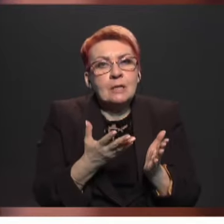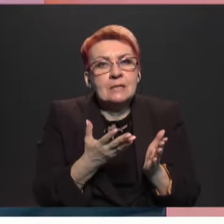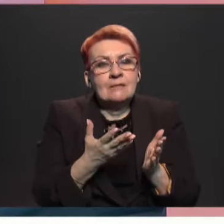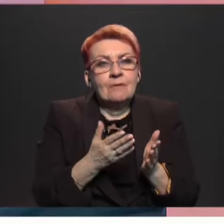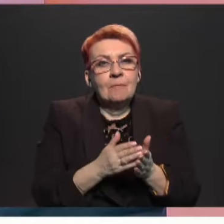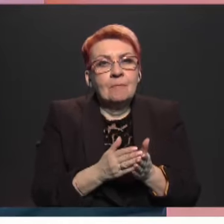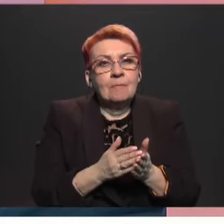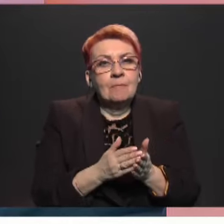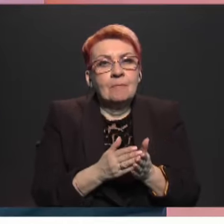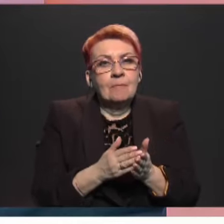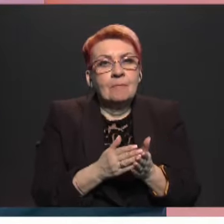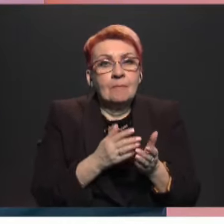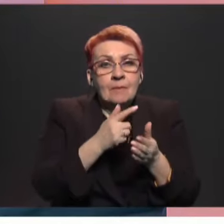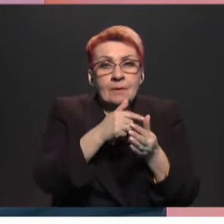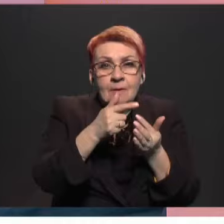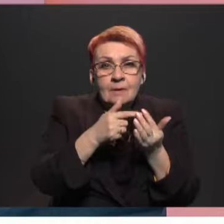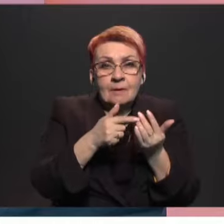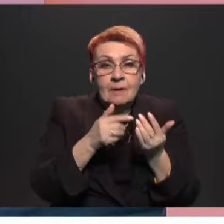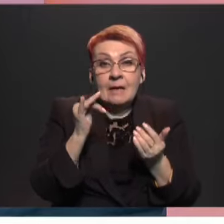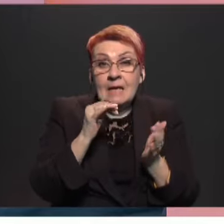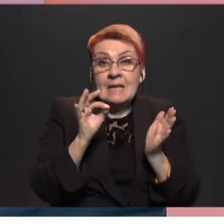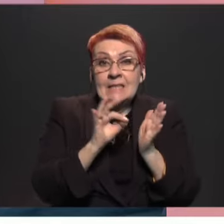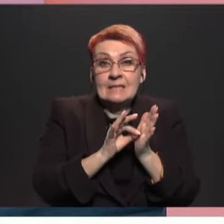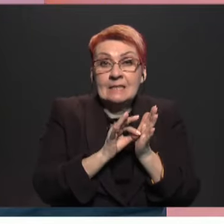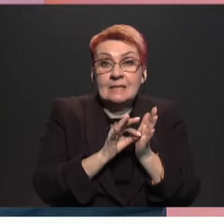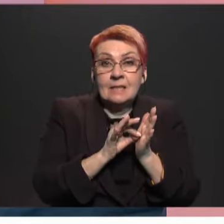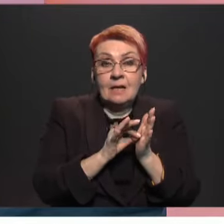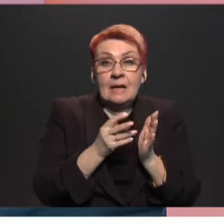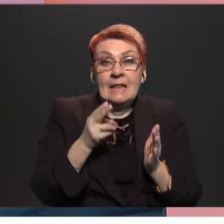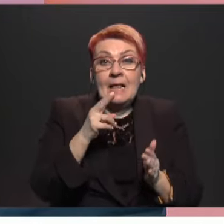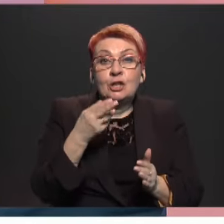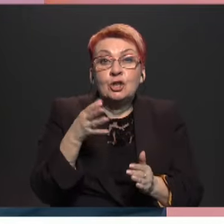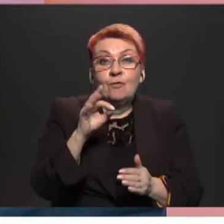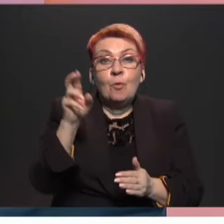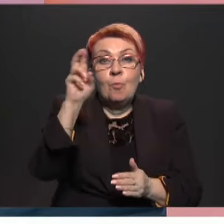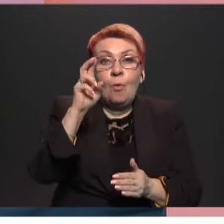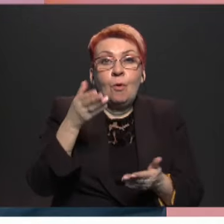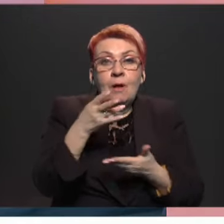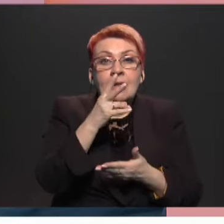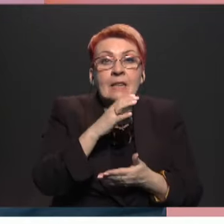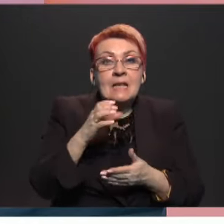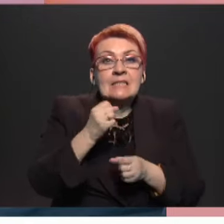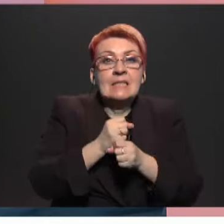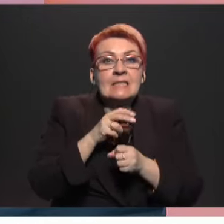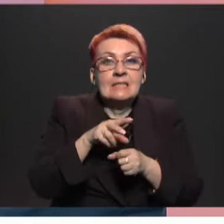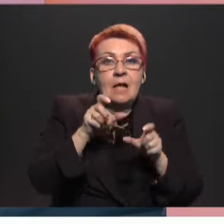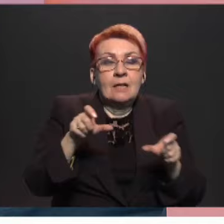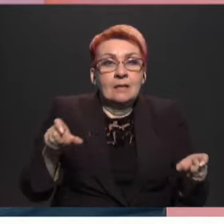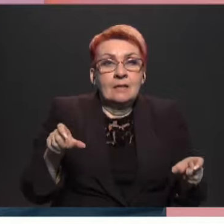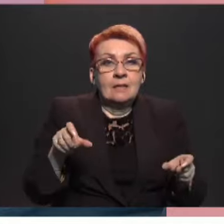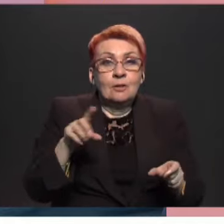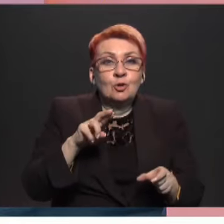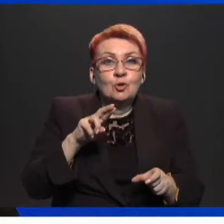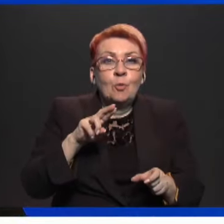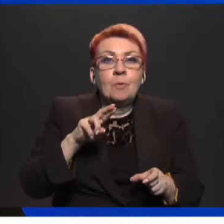естеству? И цель таким образом нашей жизни, для чего Бог нас создал? Для того, чтобы мы вкусили этого богоподобного